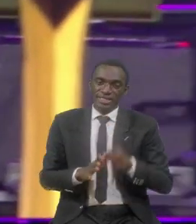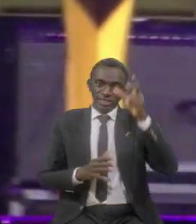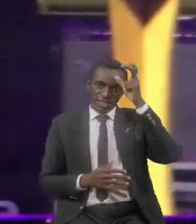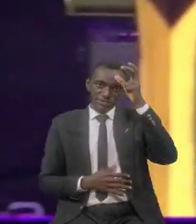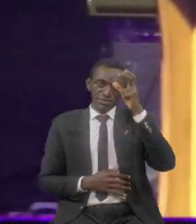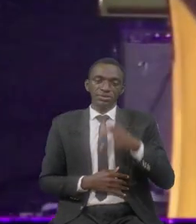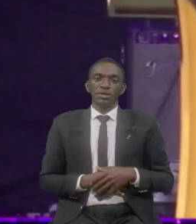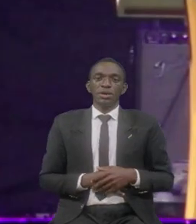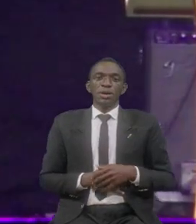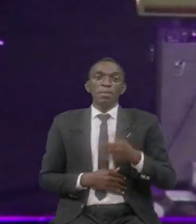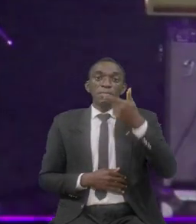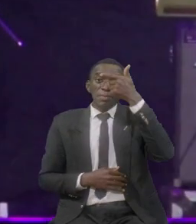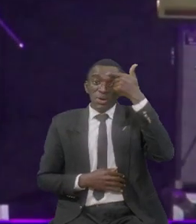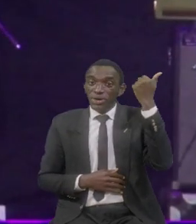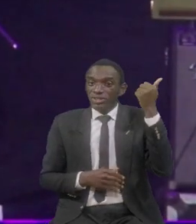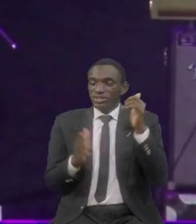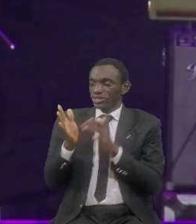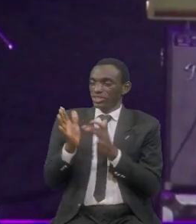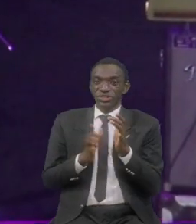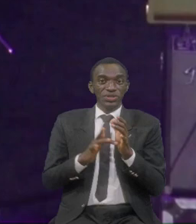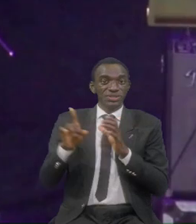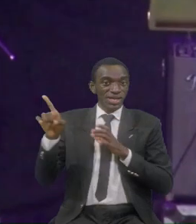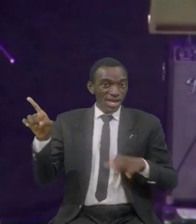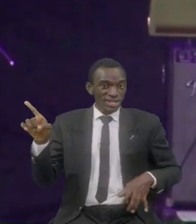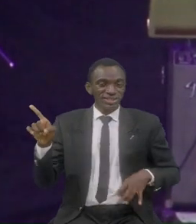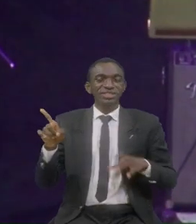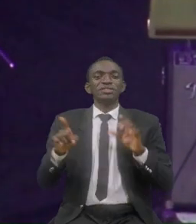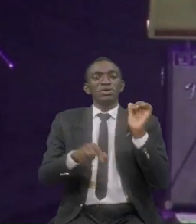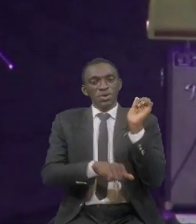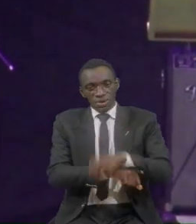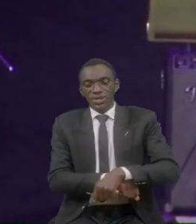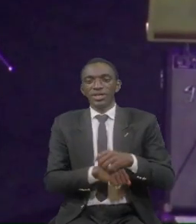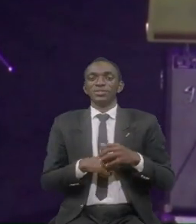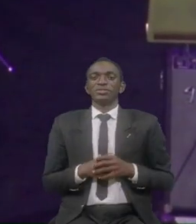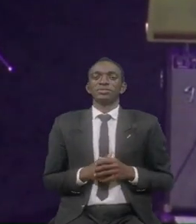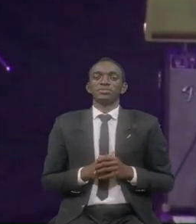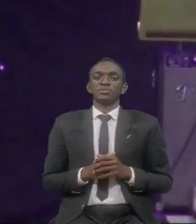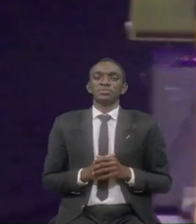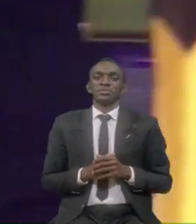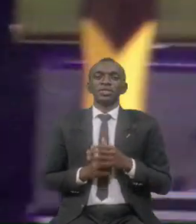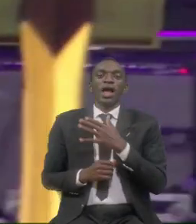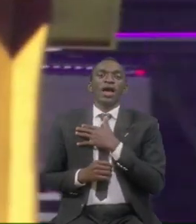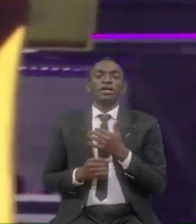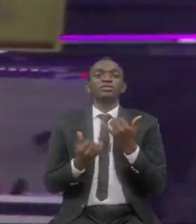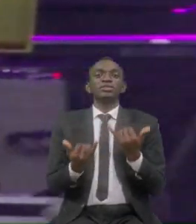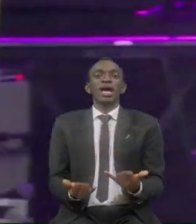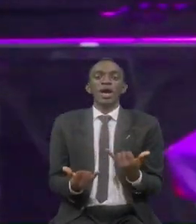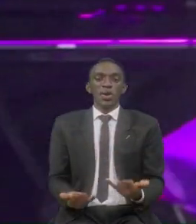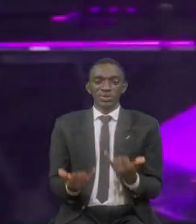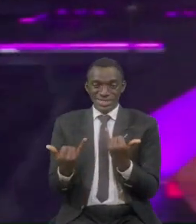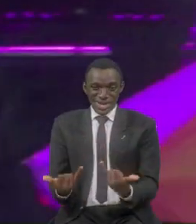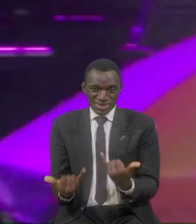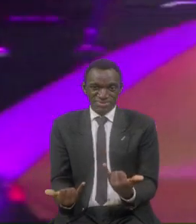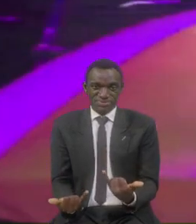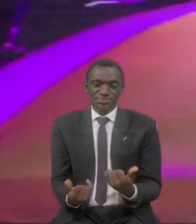Jesus is the prevailing one. Tungod kay si Jesus ang usa ka taong madinaugon kanunay. Tonight, o karong gabi, as you